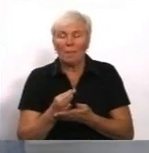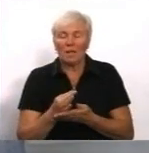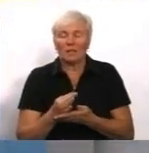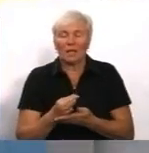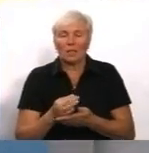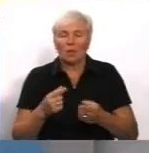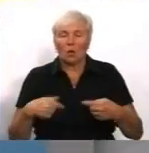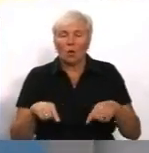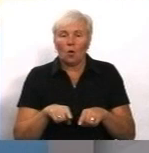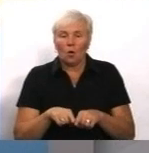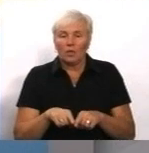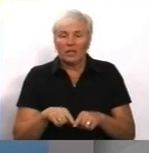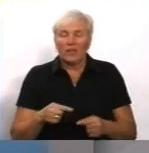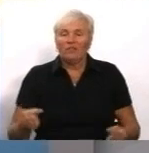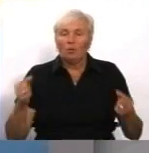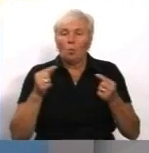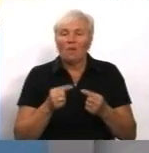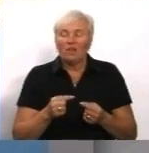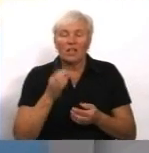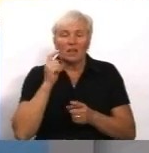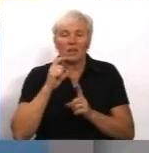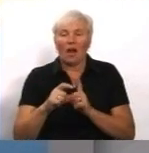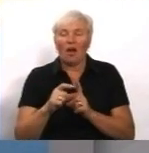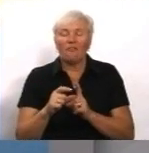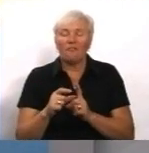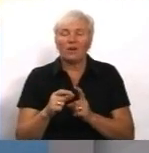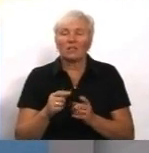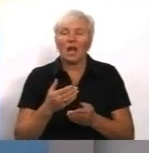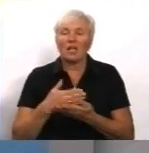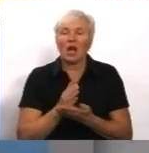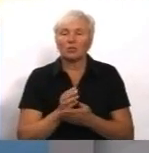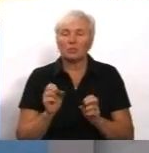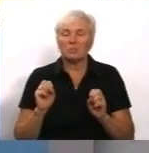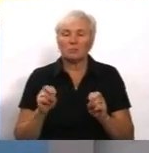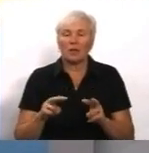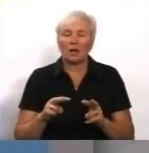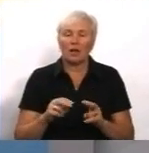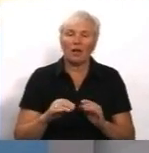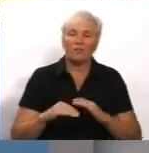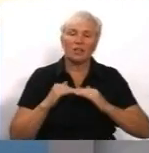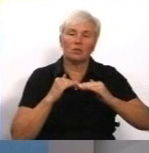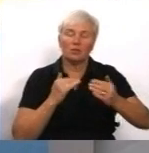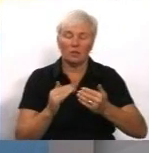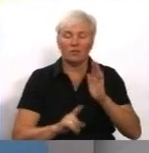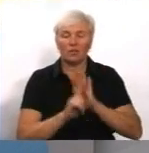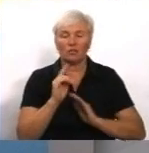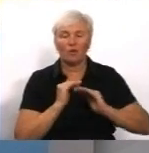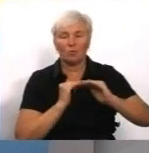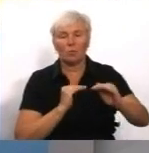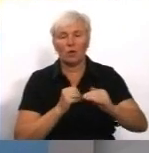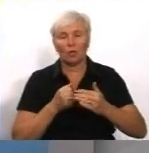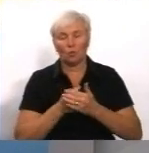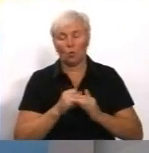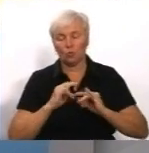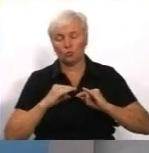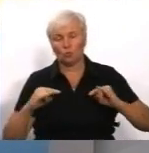би один відповідав за якість і безпеку від поля до столу. Що стосується захисту прав споживачів,